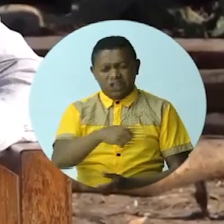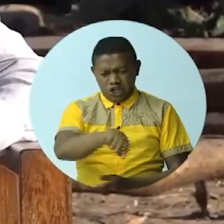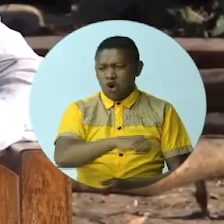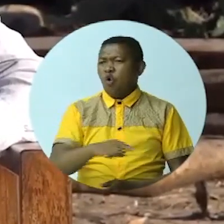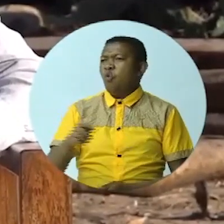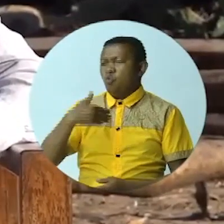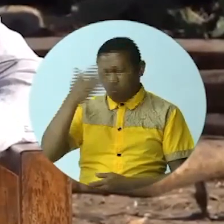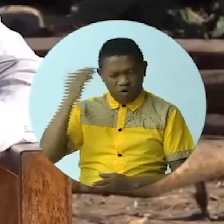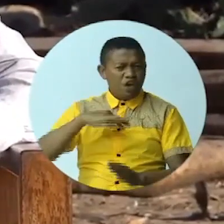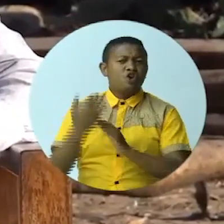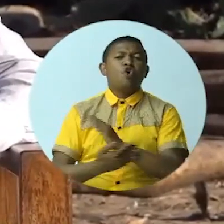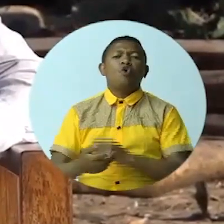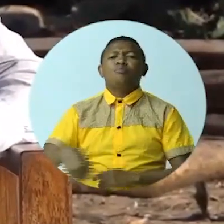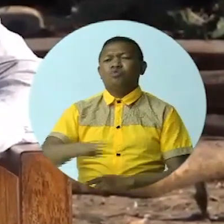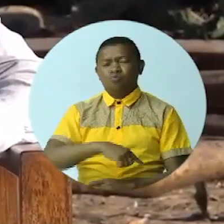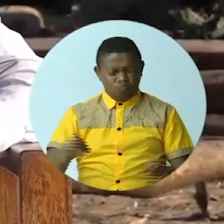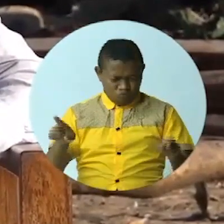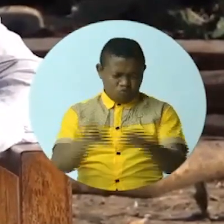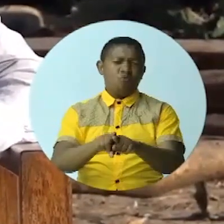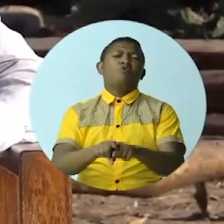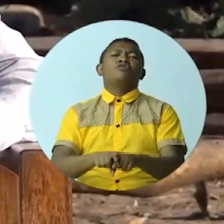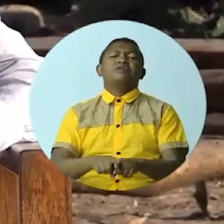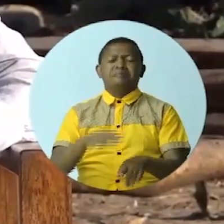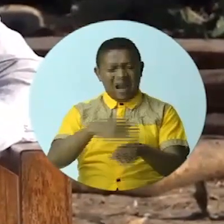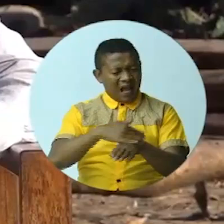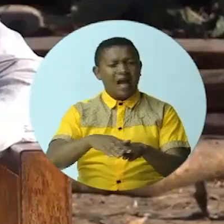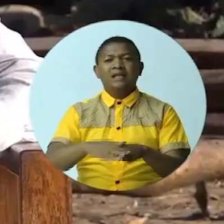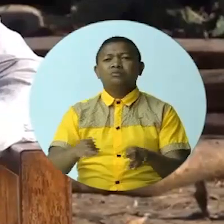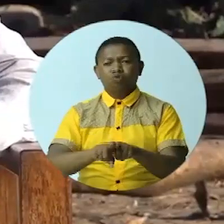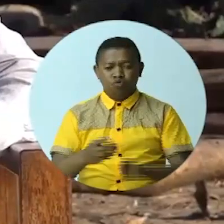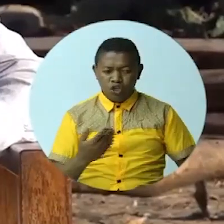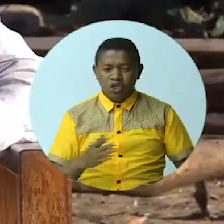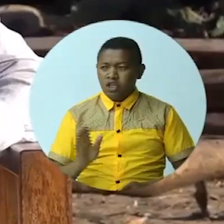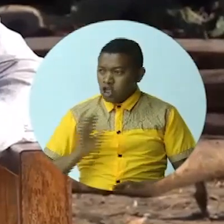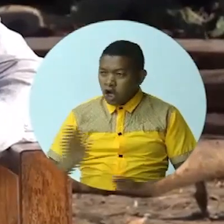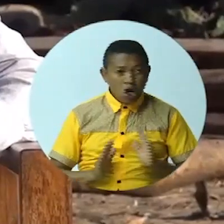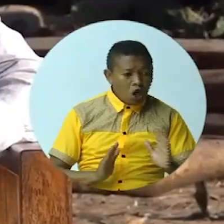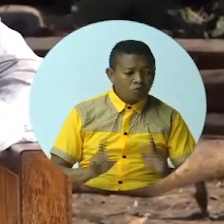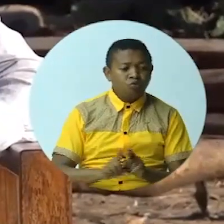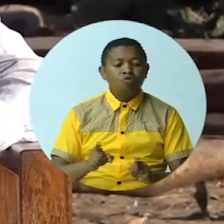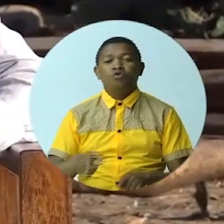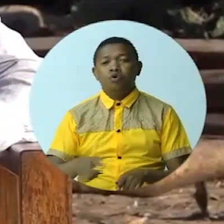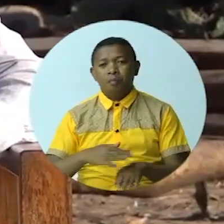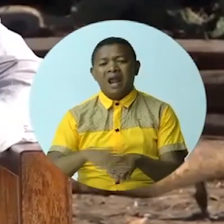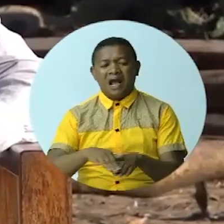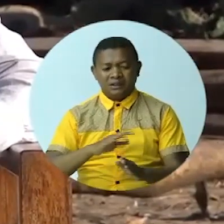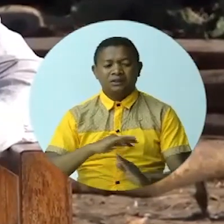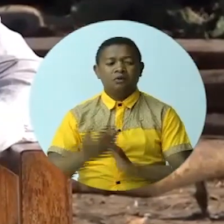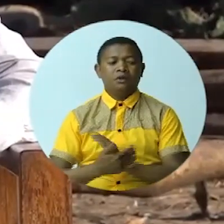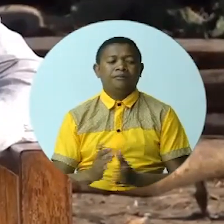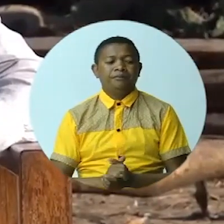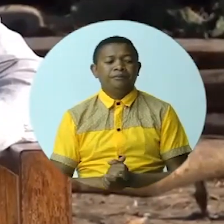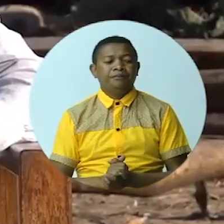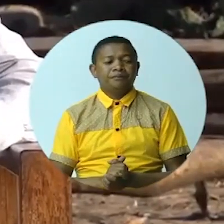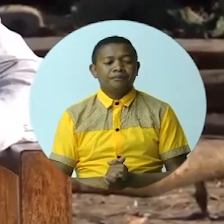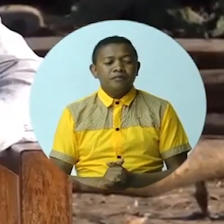Ka noho izany a dia fanampy no apetraka fa tsy maintsy horesintsika ny tere na dia ady sarotra azy zany